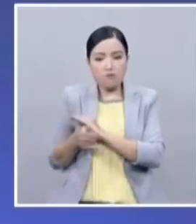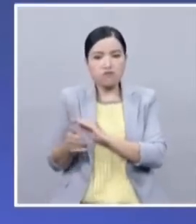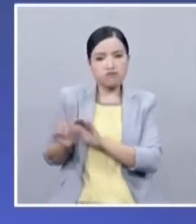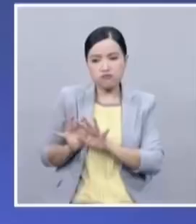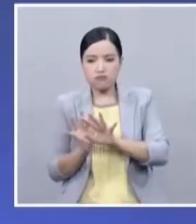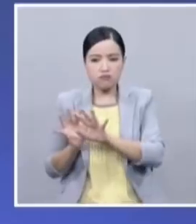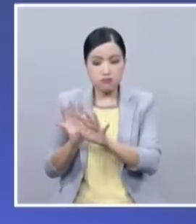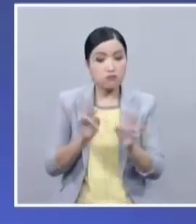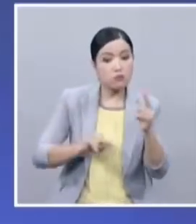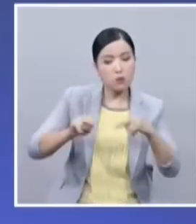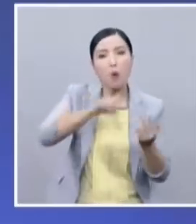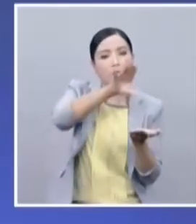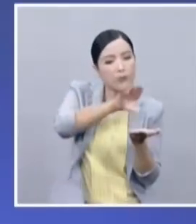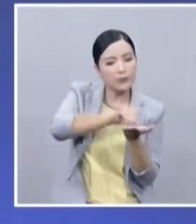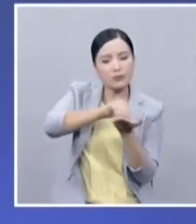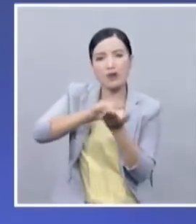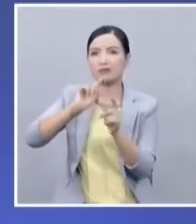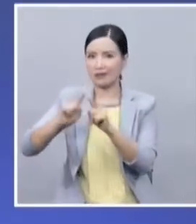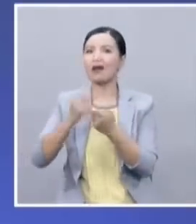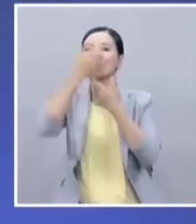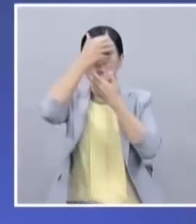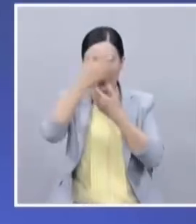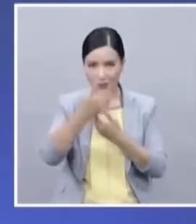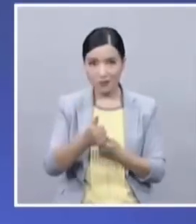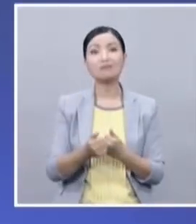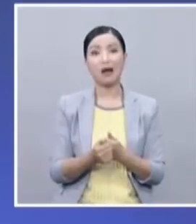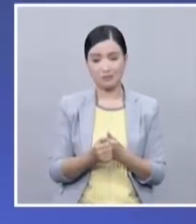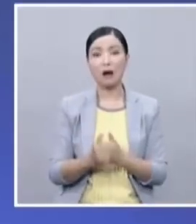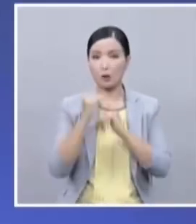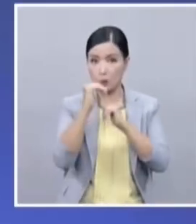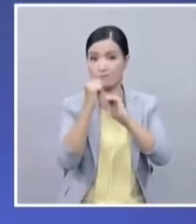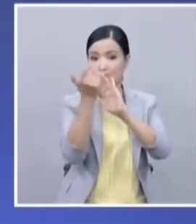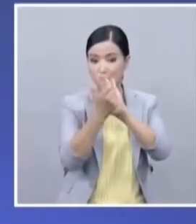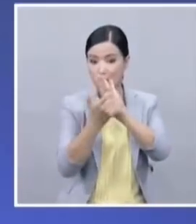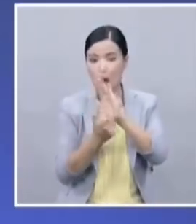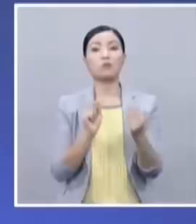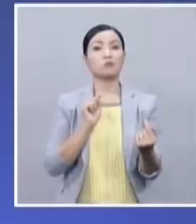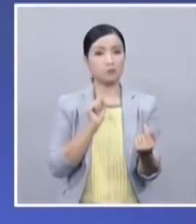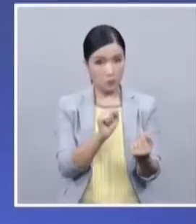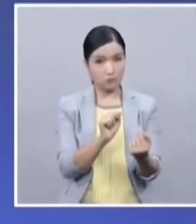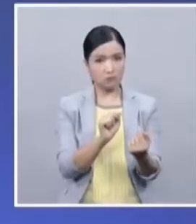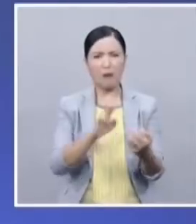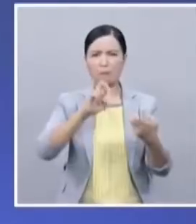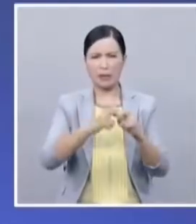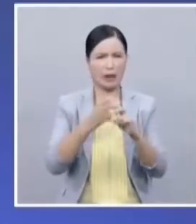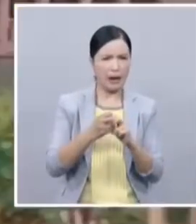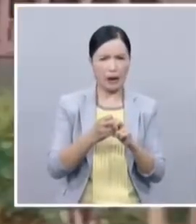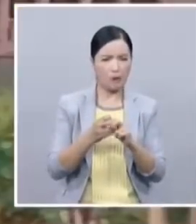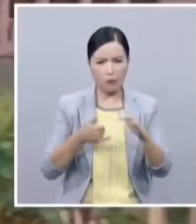วจข้อมูลต่างๆเหล่านี้น่าสนใจนะครับมากำหนดมาตรการต่างๆให้เกิดความเหมาะสมไม่ให้เกิดเหตุการณ์เกิดขึ้